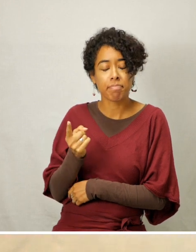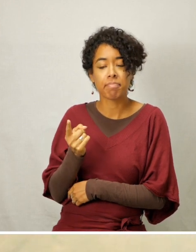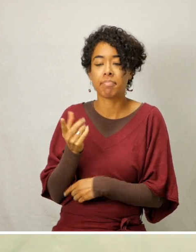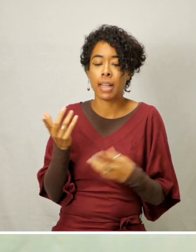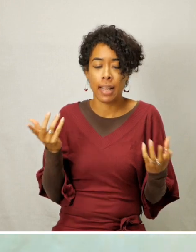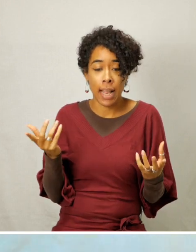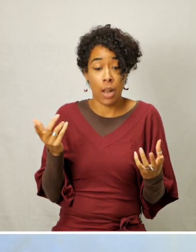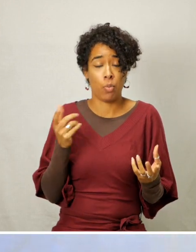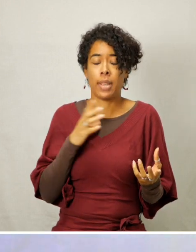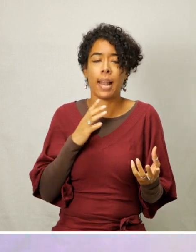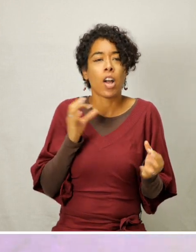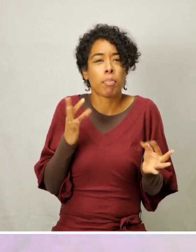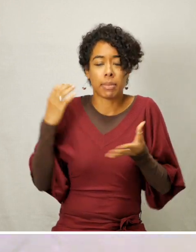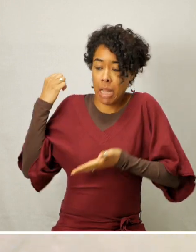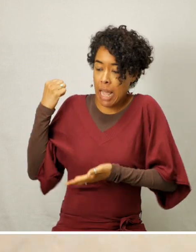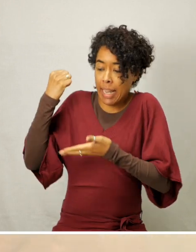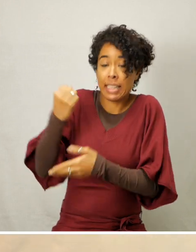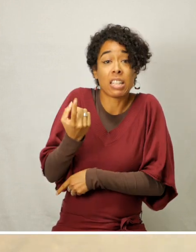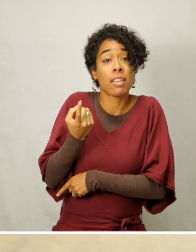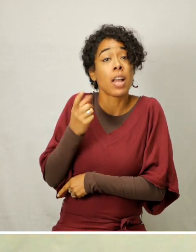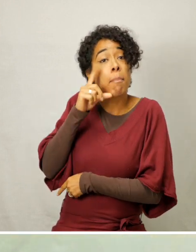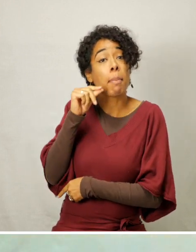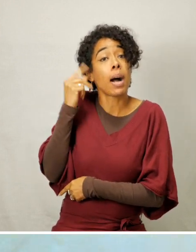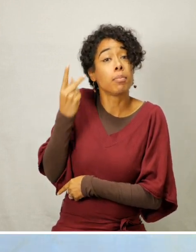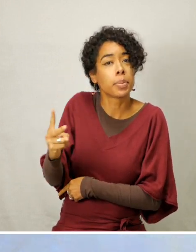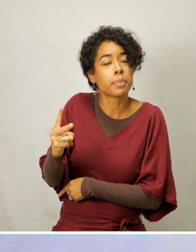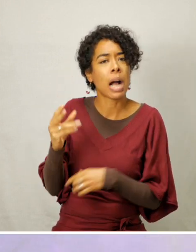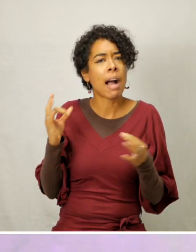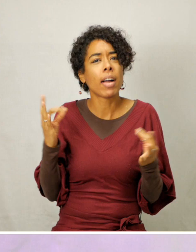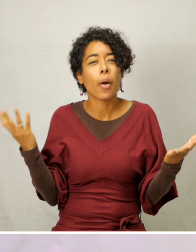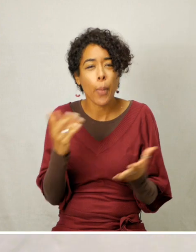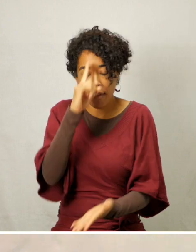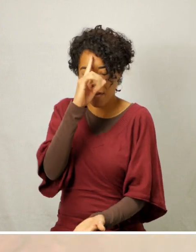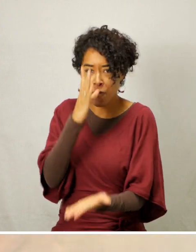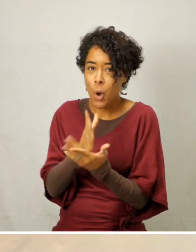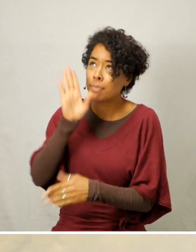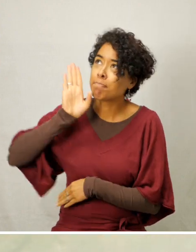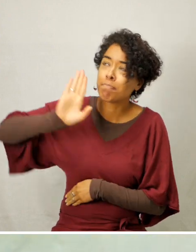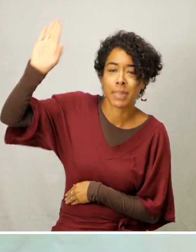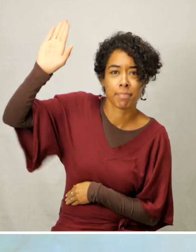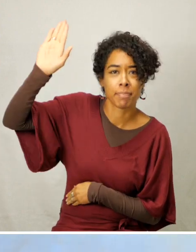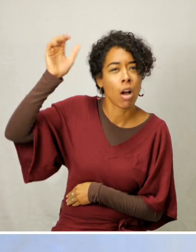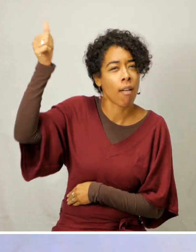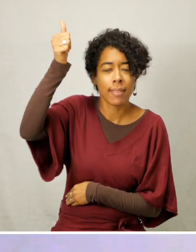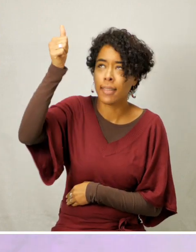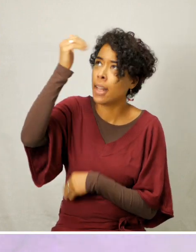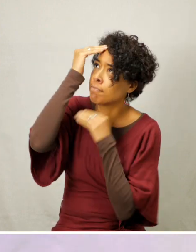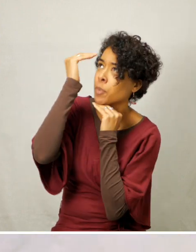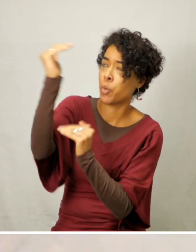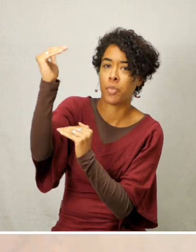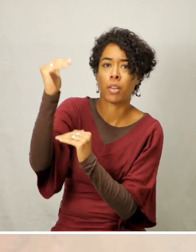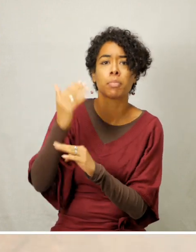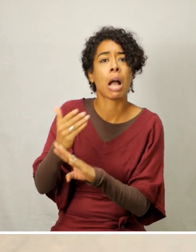il a hérité quelque part de son père, de cette foi en l'Éternel. Il a dû entendre tout ce